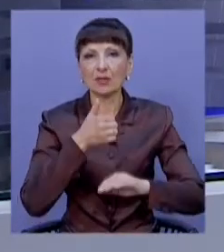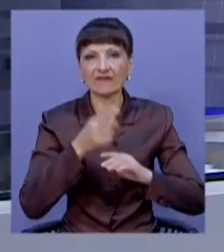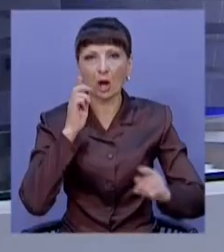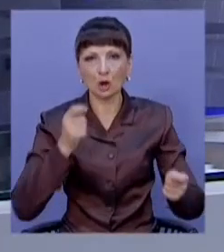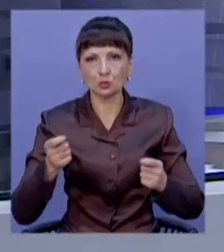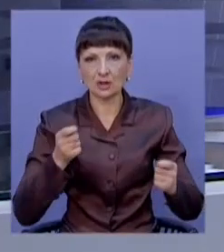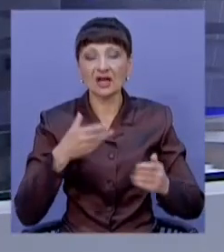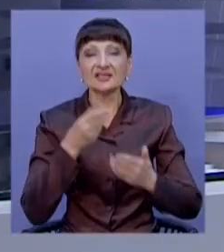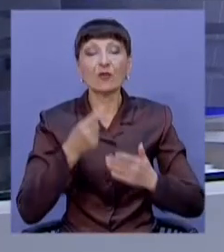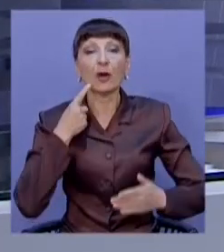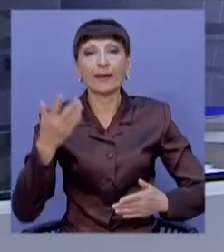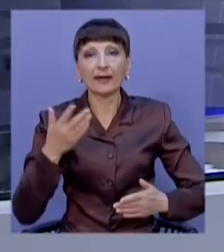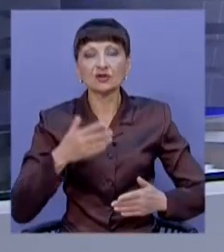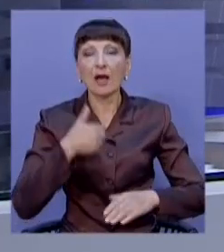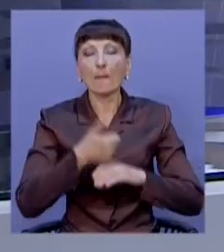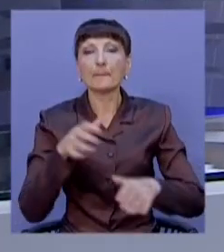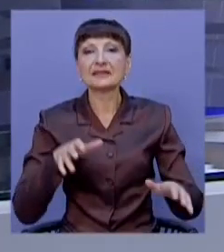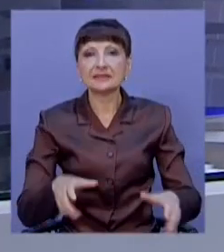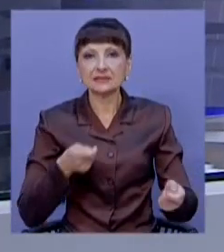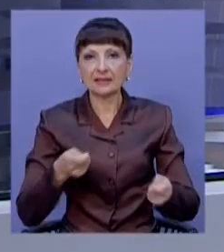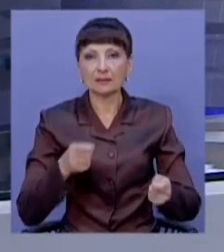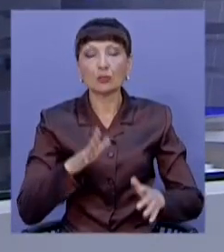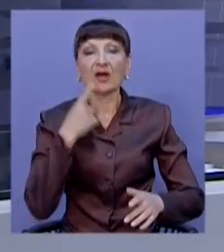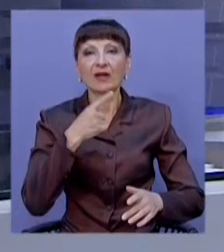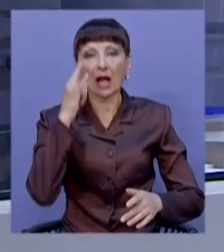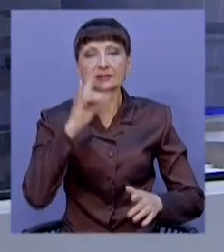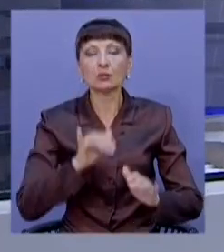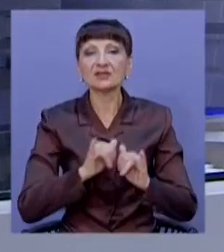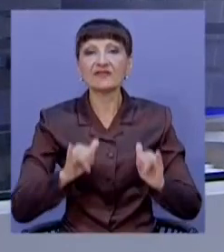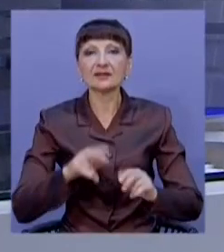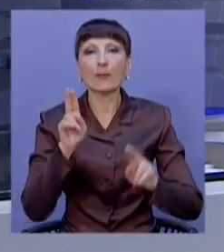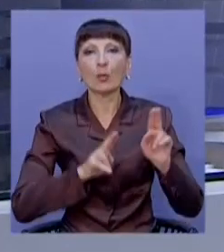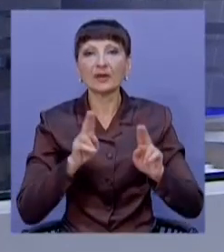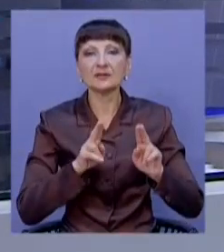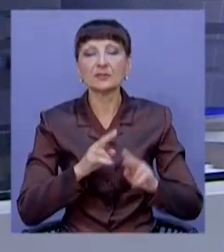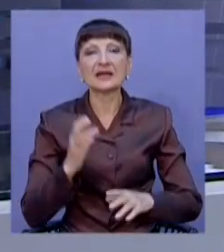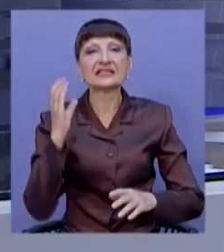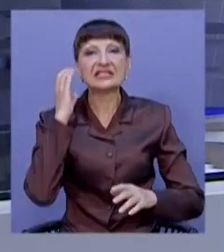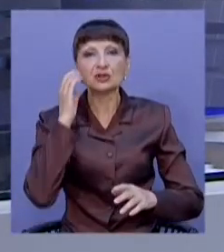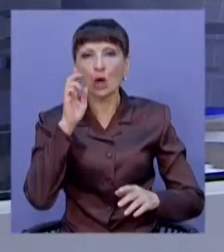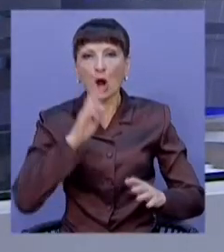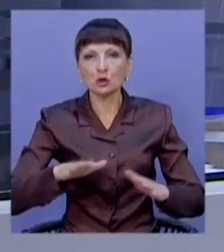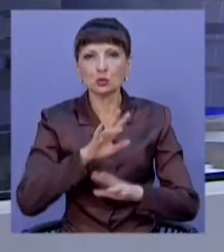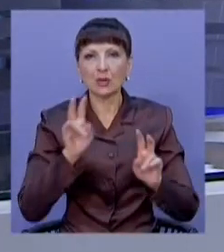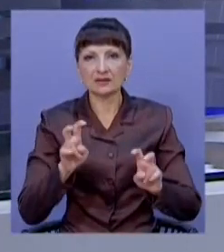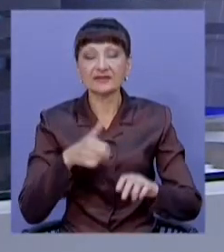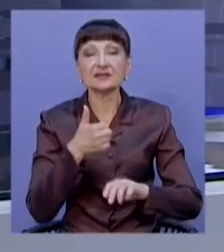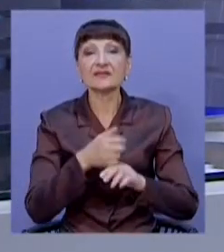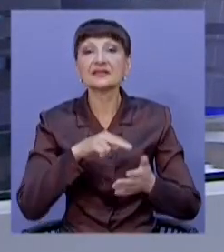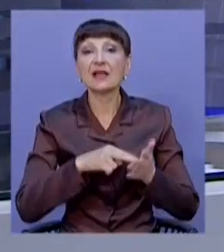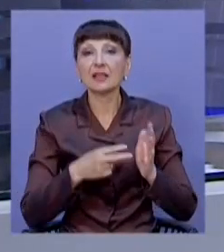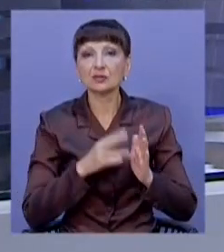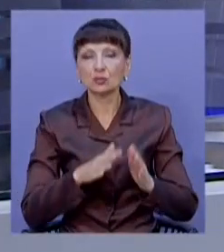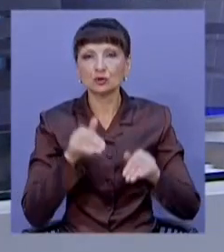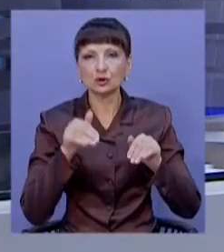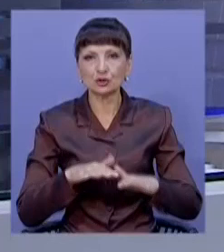своей речи президент четко дал понять, что теперь Казахстан будет развиваться по принципу слышащего государства, основной задачей которого является